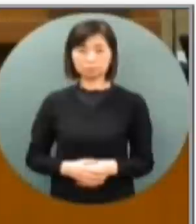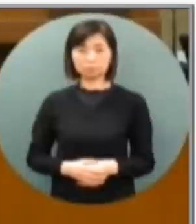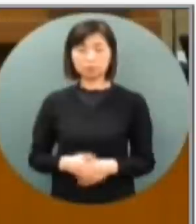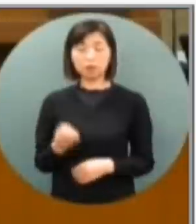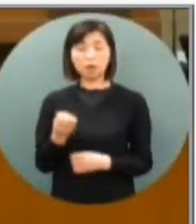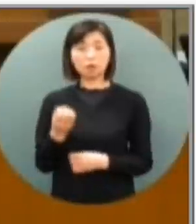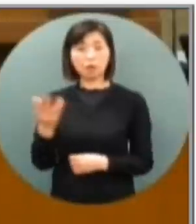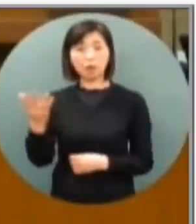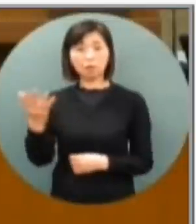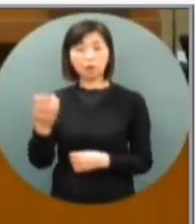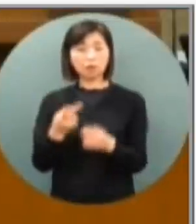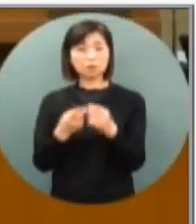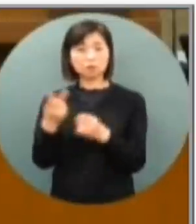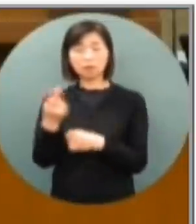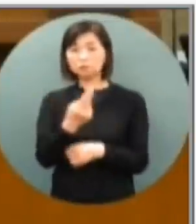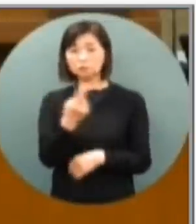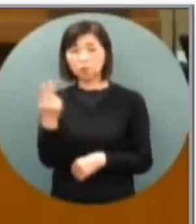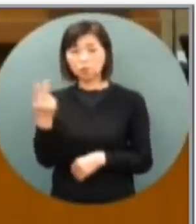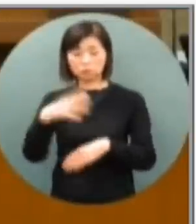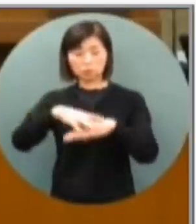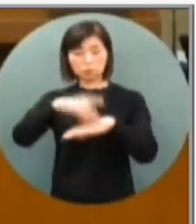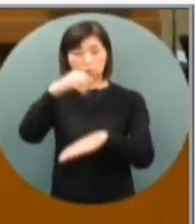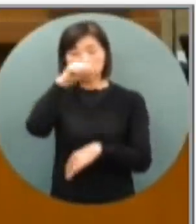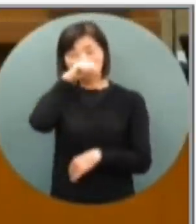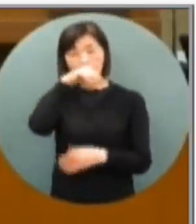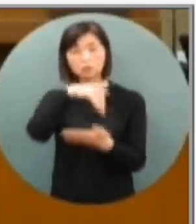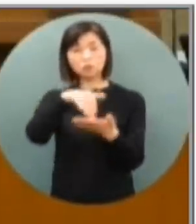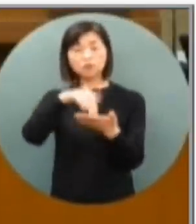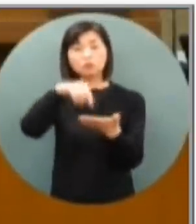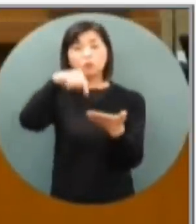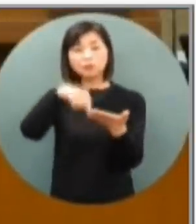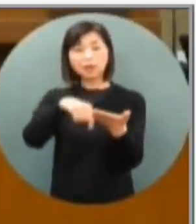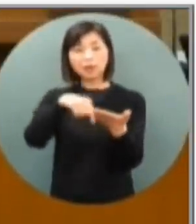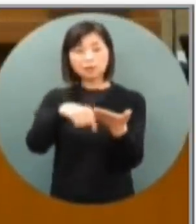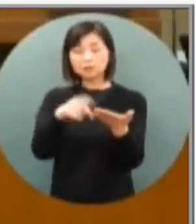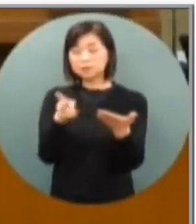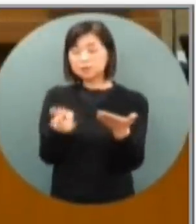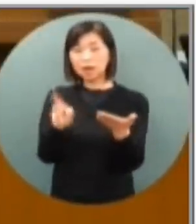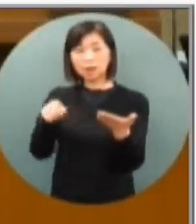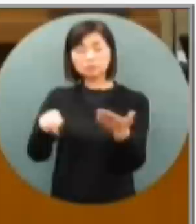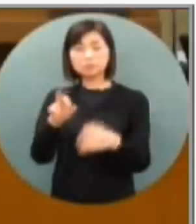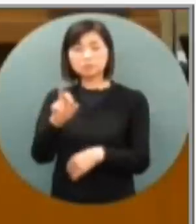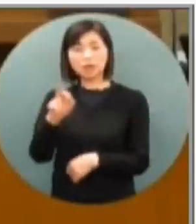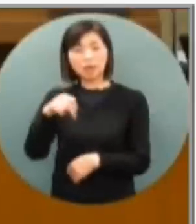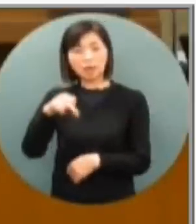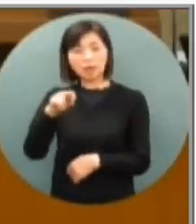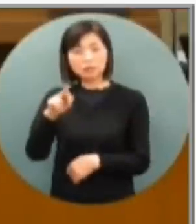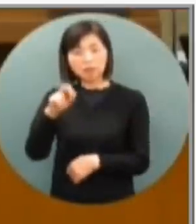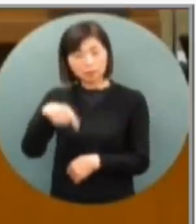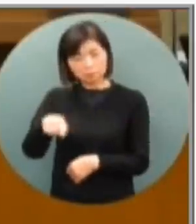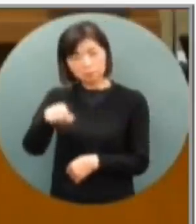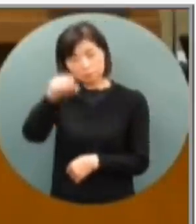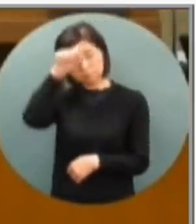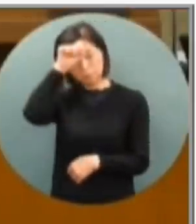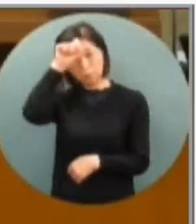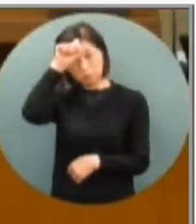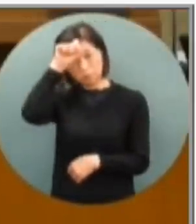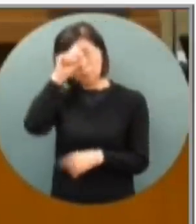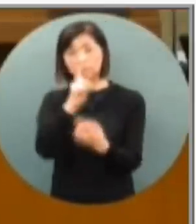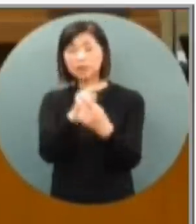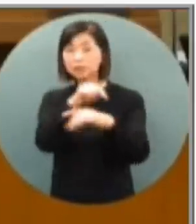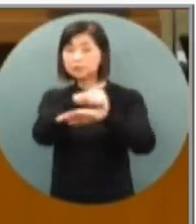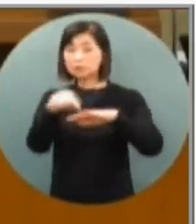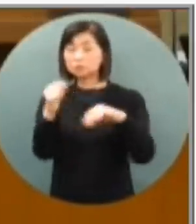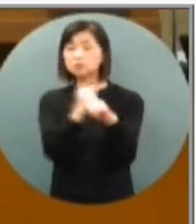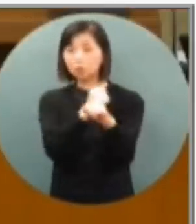令和2年度の当初予算の中に、ハンセン病問題対策事業として、元患者、家